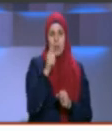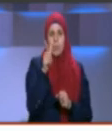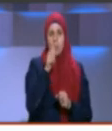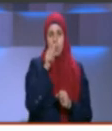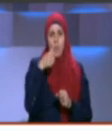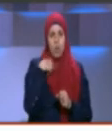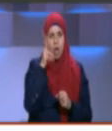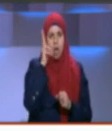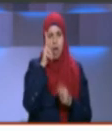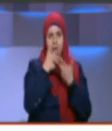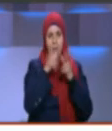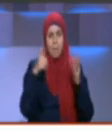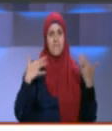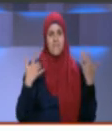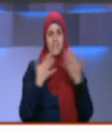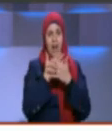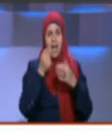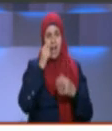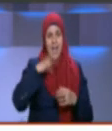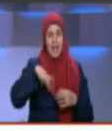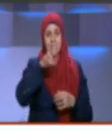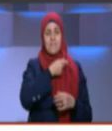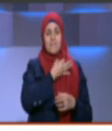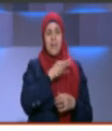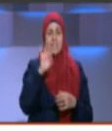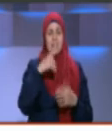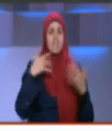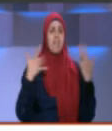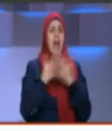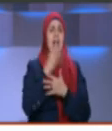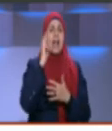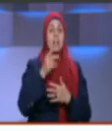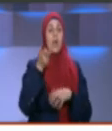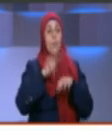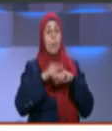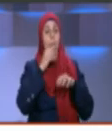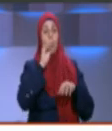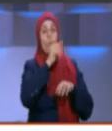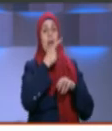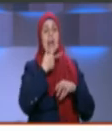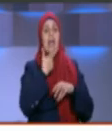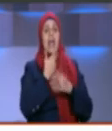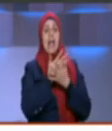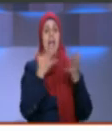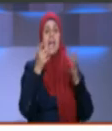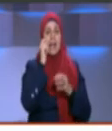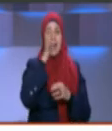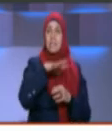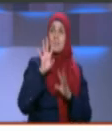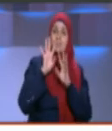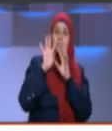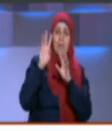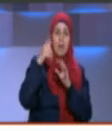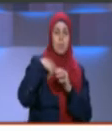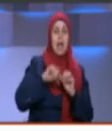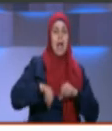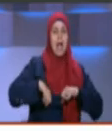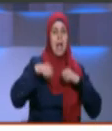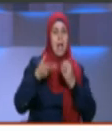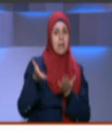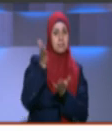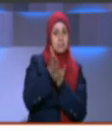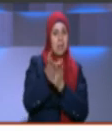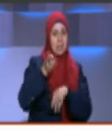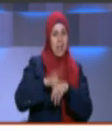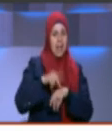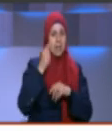ربما مفرح للداخل الفرنسي، وأيضا مبشر بالخير للخارج الفرنسي أن الحياة تعود إلى طبيعتها مرة